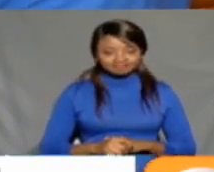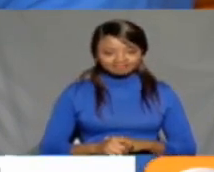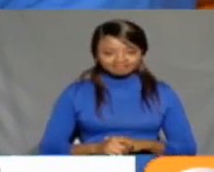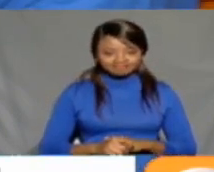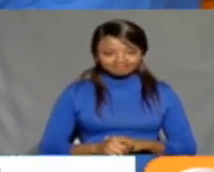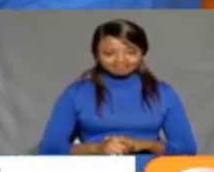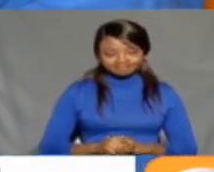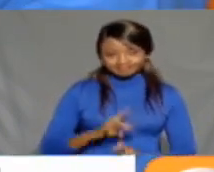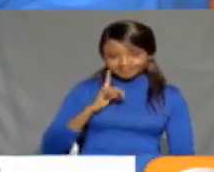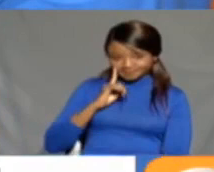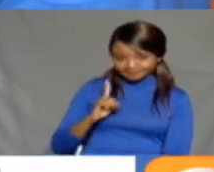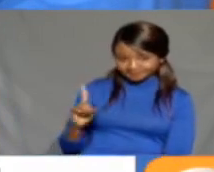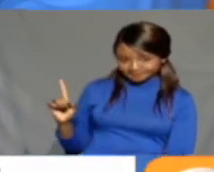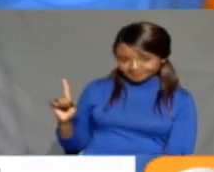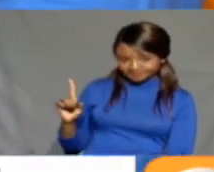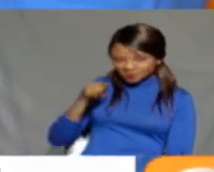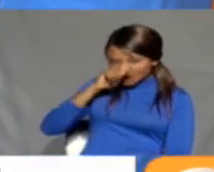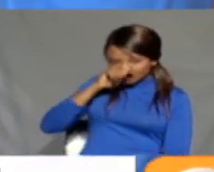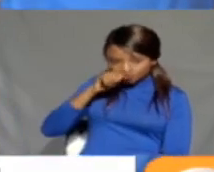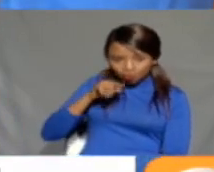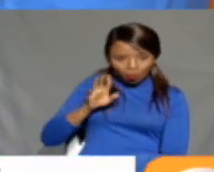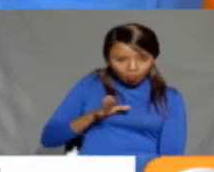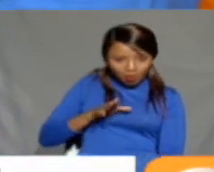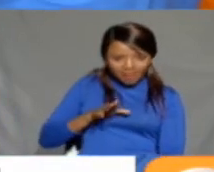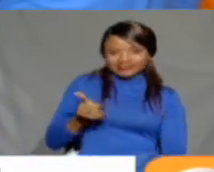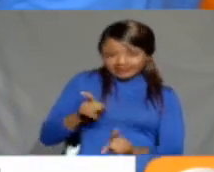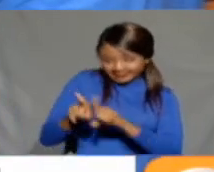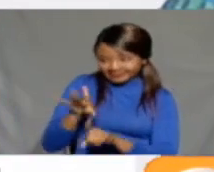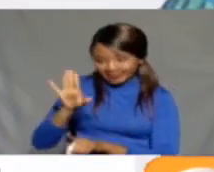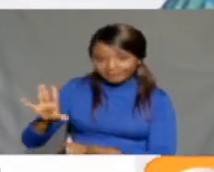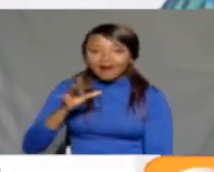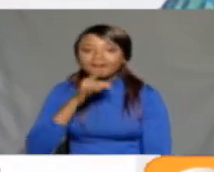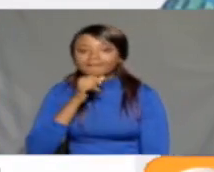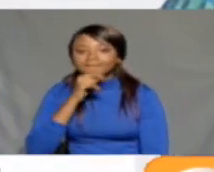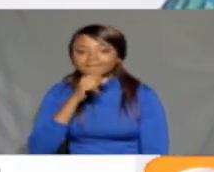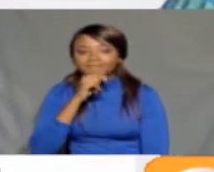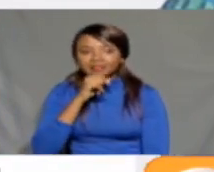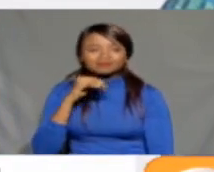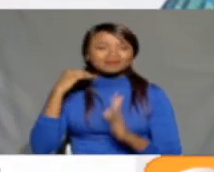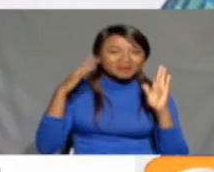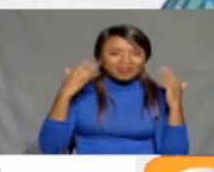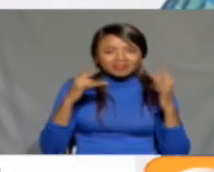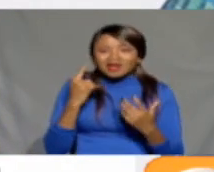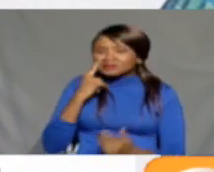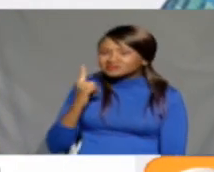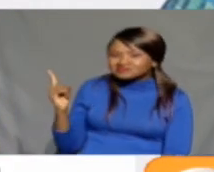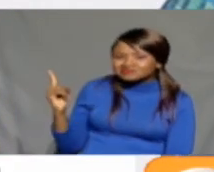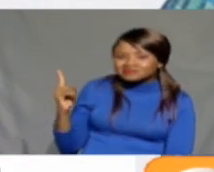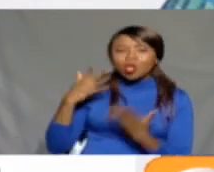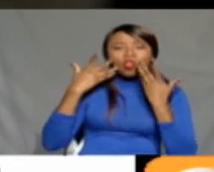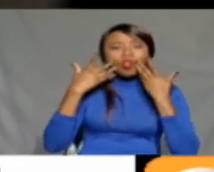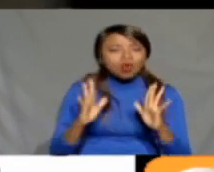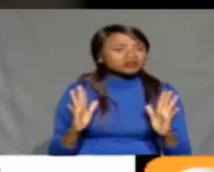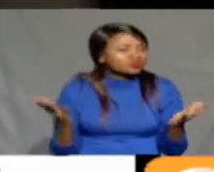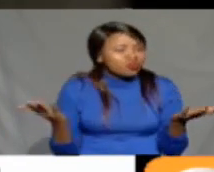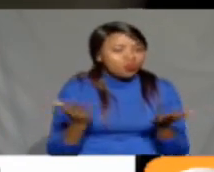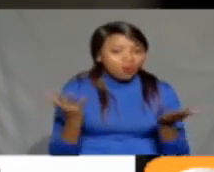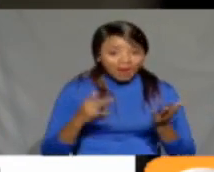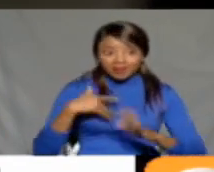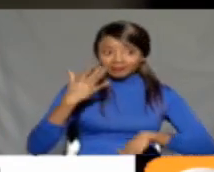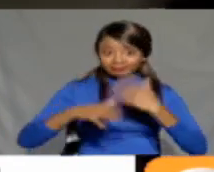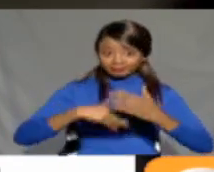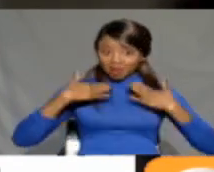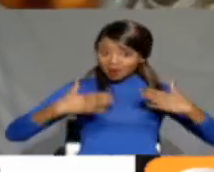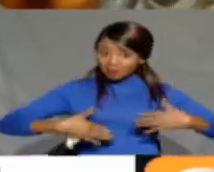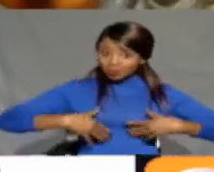Kwa Gabriel Cohen, miezi miwili iliyopita imekuwa na maswali sihaba kufuatia kupotea kwa nduguye mkubwa Tob Cohen, lakini baada ya mwili